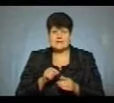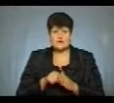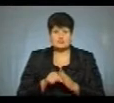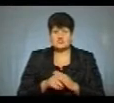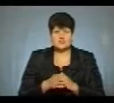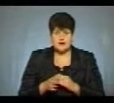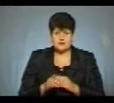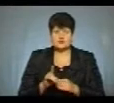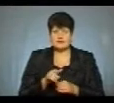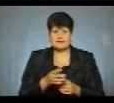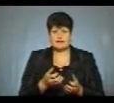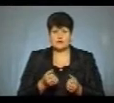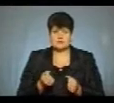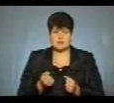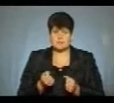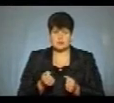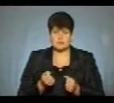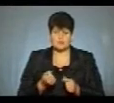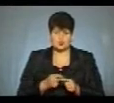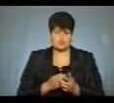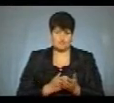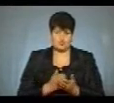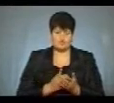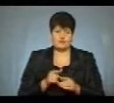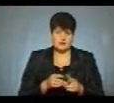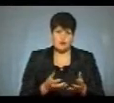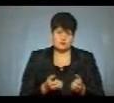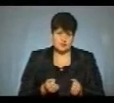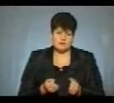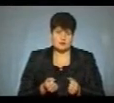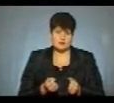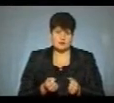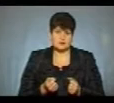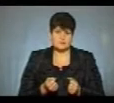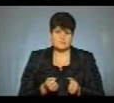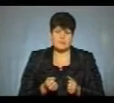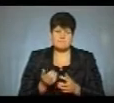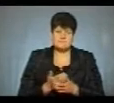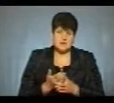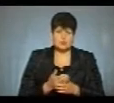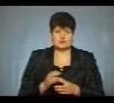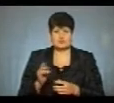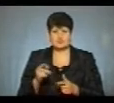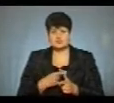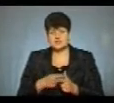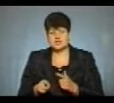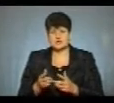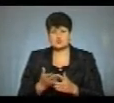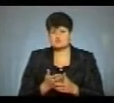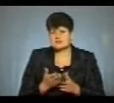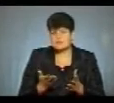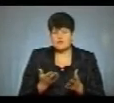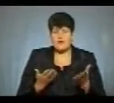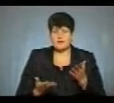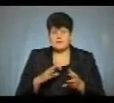вона не отримує цю послугу. Вона отримує чи пільгу, чи субсидію, але разом з